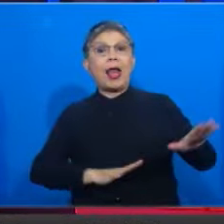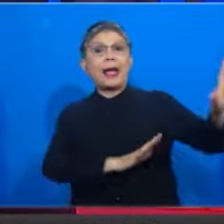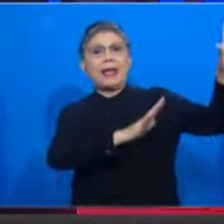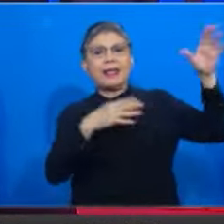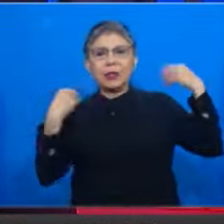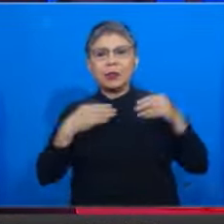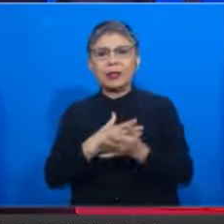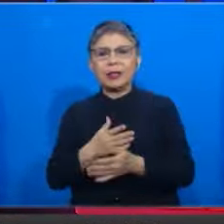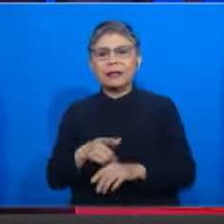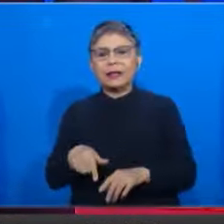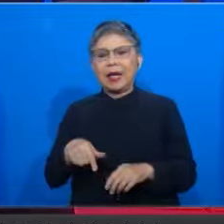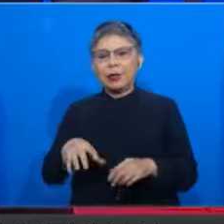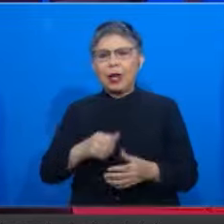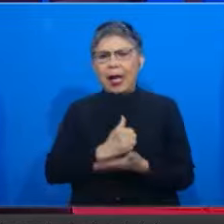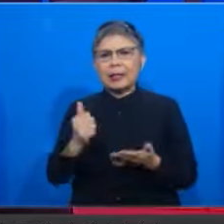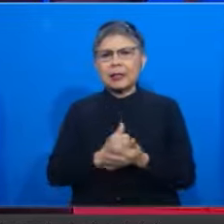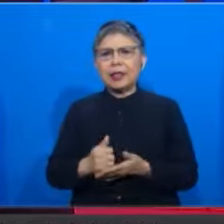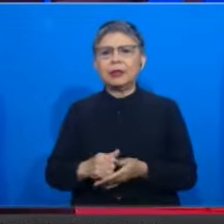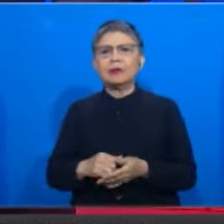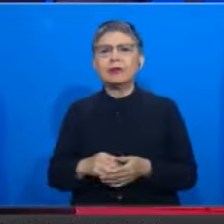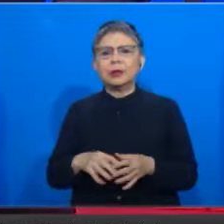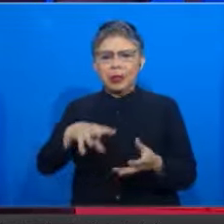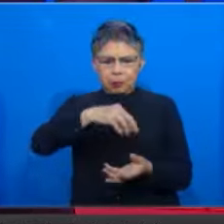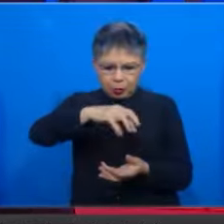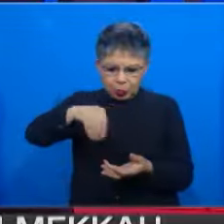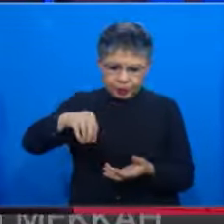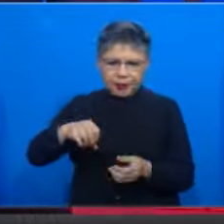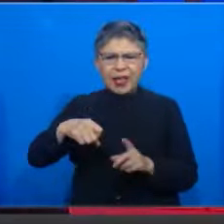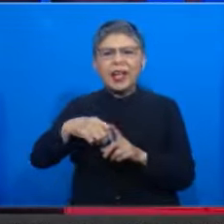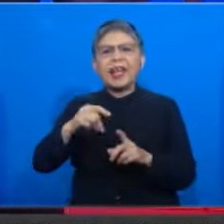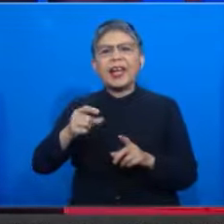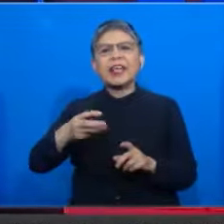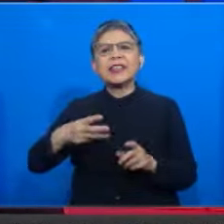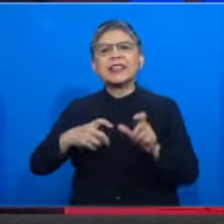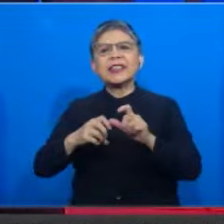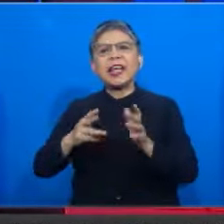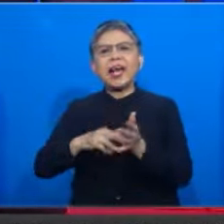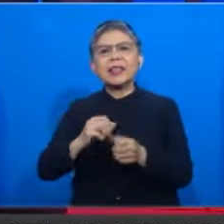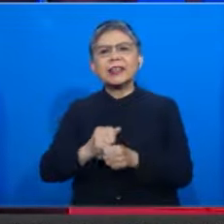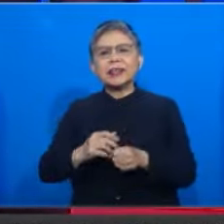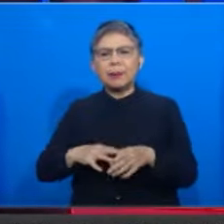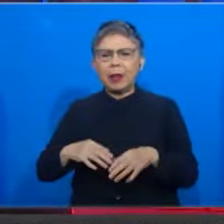Sego tempong khas Banyuwangi, Jawa Timur diberi lauk krengsengan iga sapi pedas.